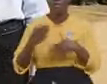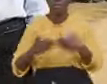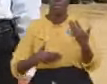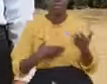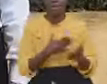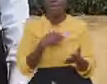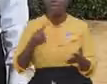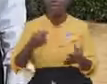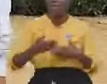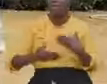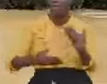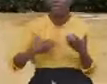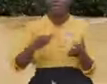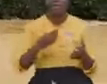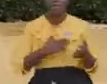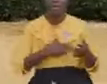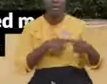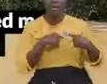وفرحه